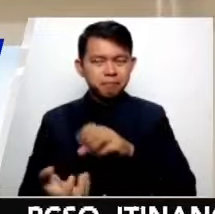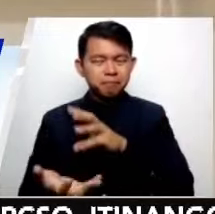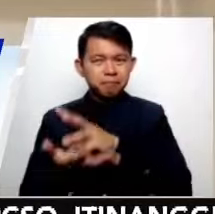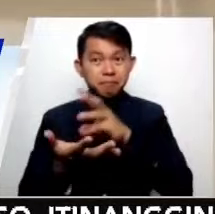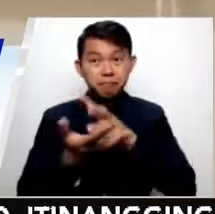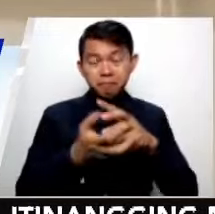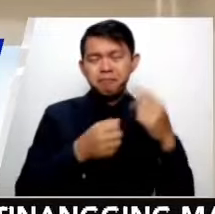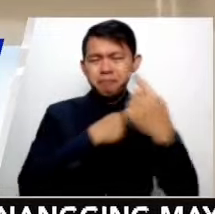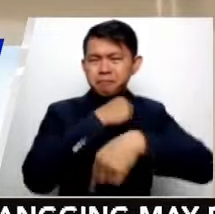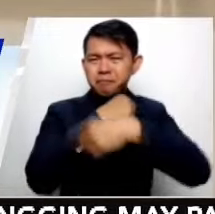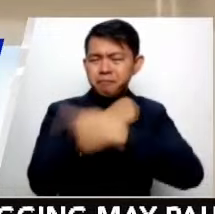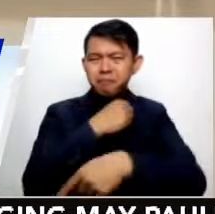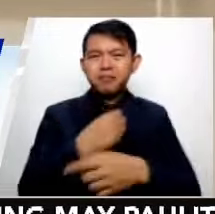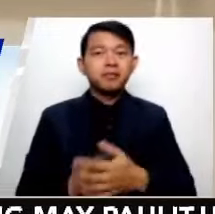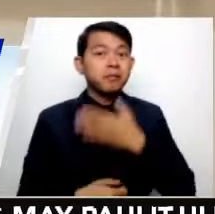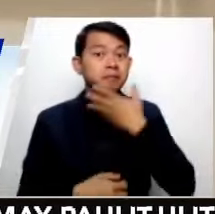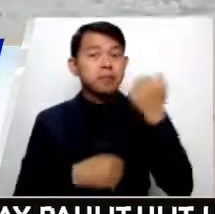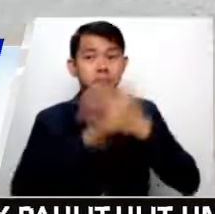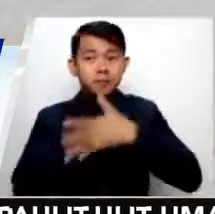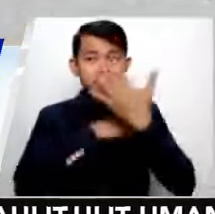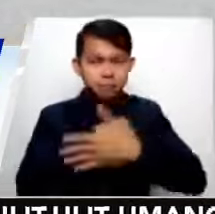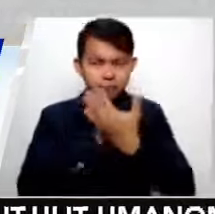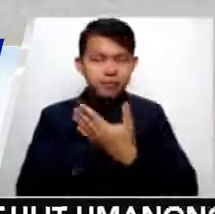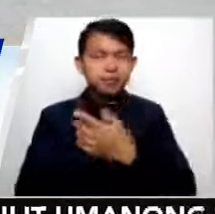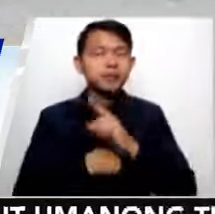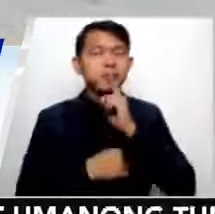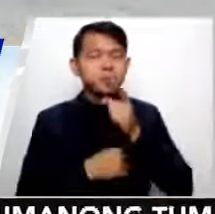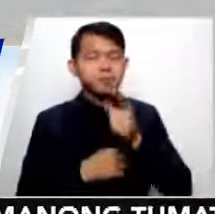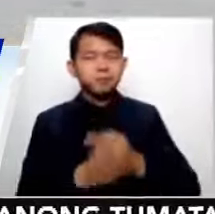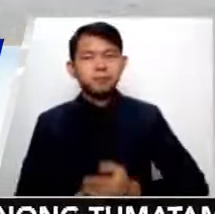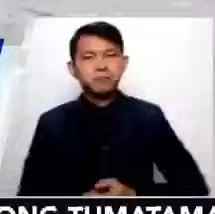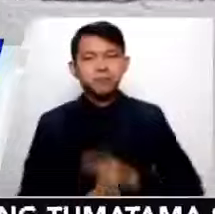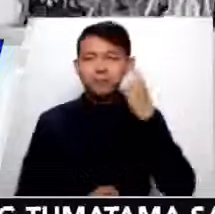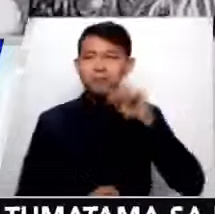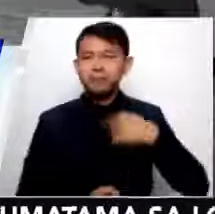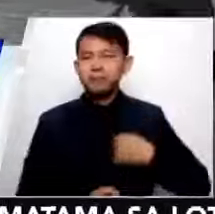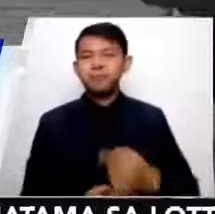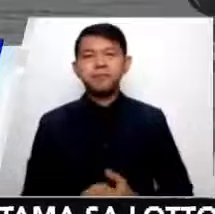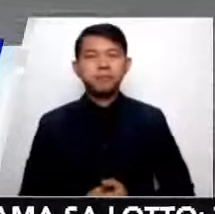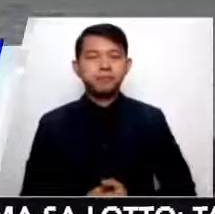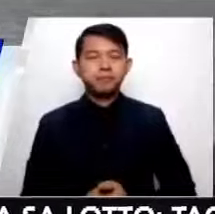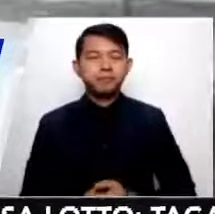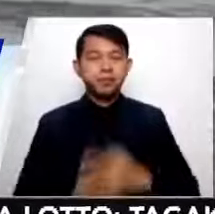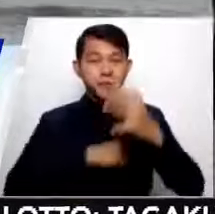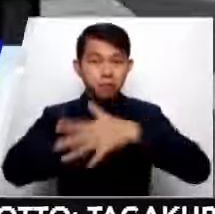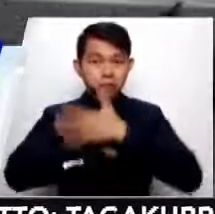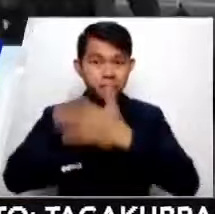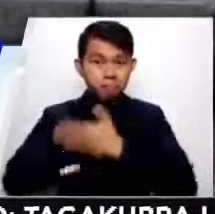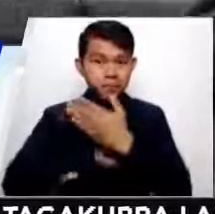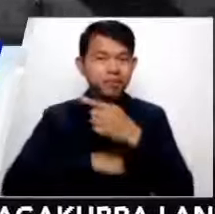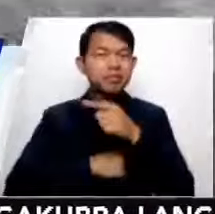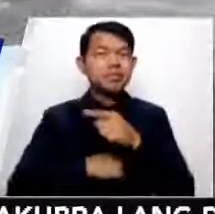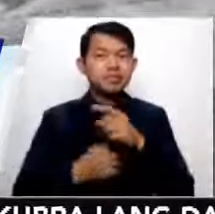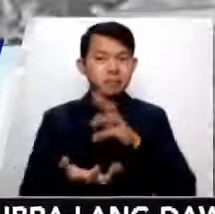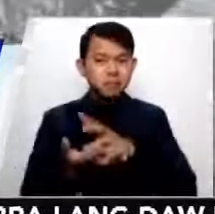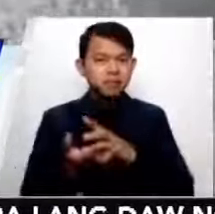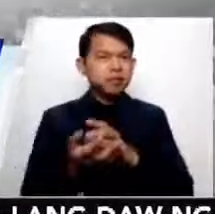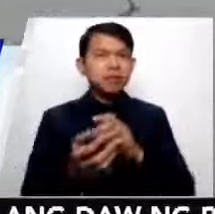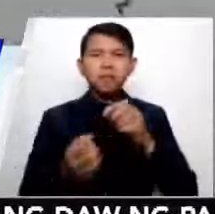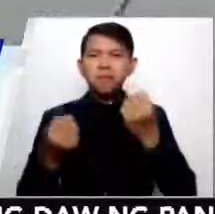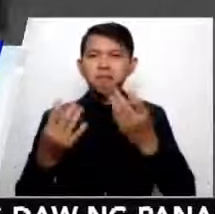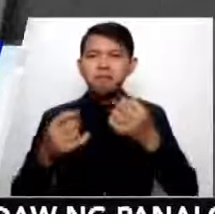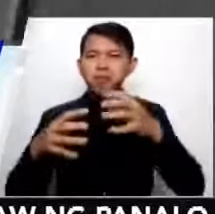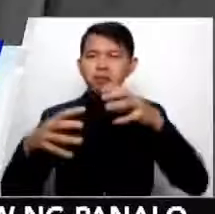yung dagat, perfect getaway na siya para sa akin. Ang beach resort na ito, one to sawa ang pwedeng gawin. Dahil hindi lang